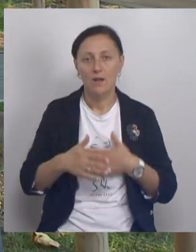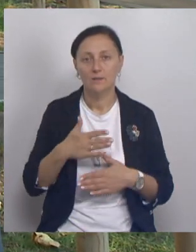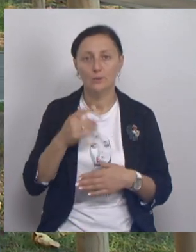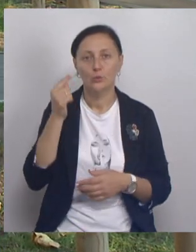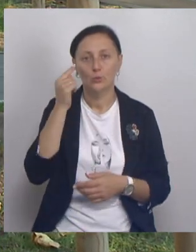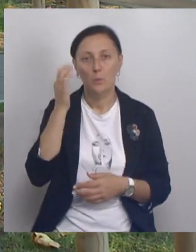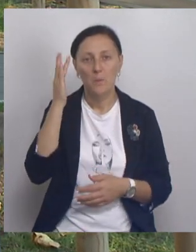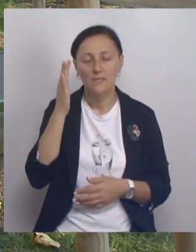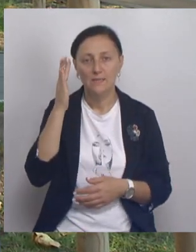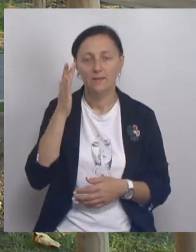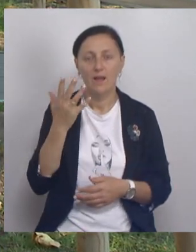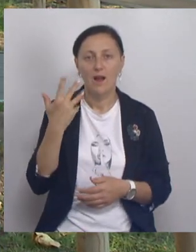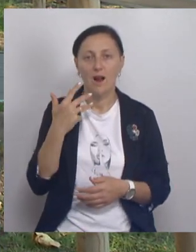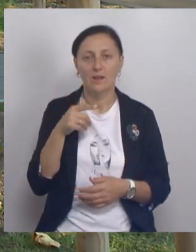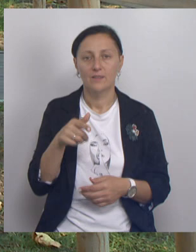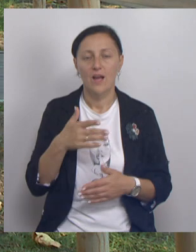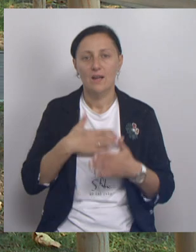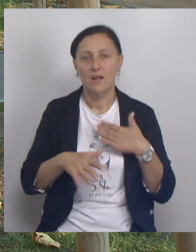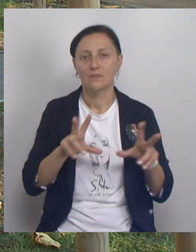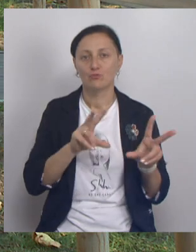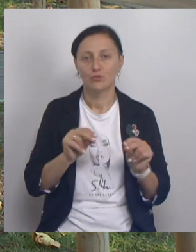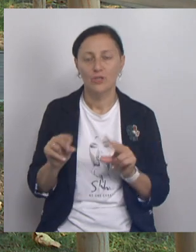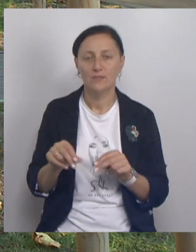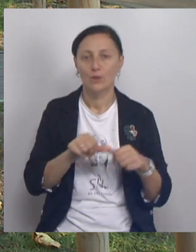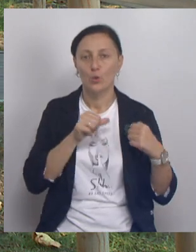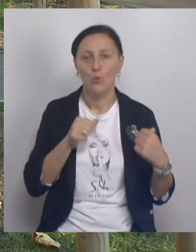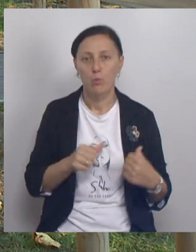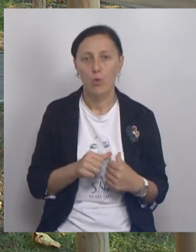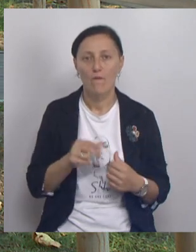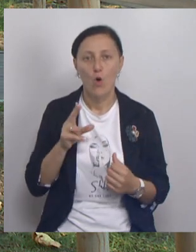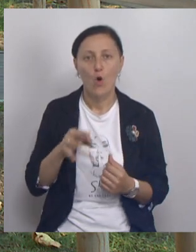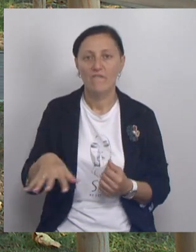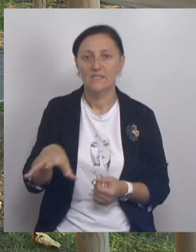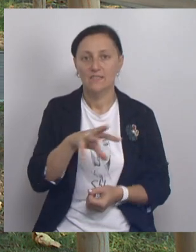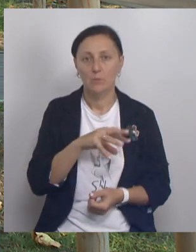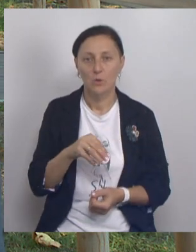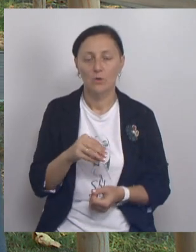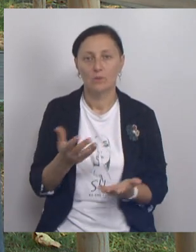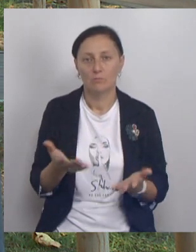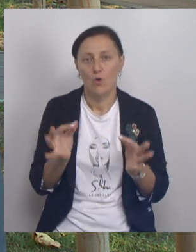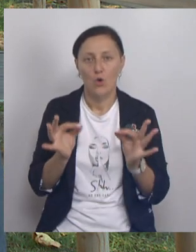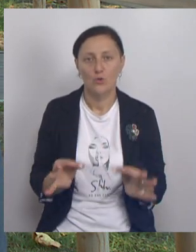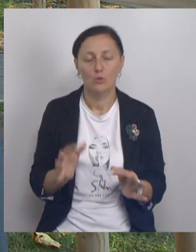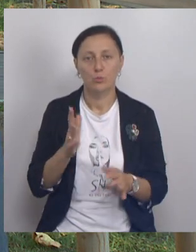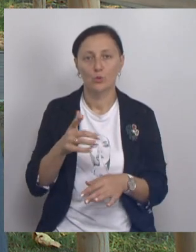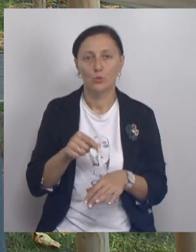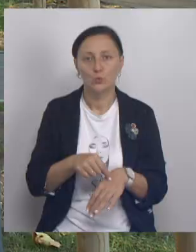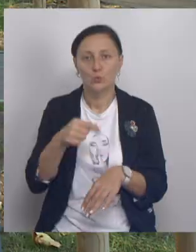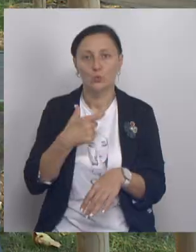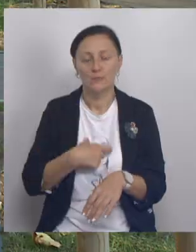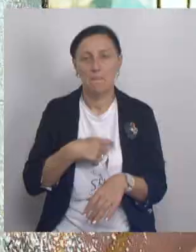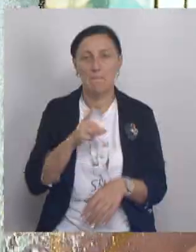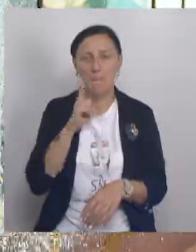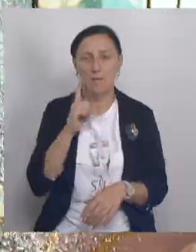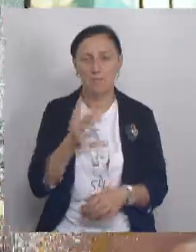он настроен на радость, на счастье, на любовь вообще ко всему вокруг, естественно, он будет чувствовать себя молодым и